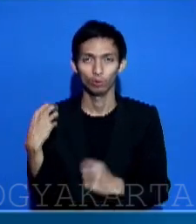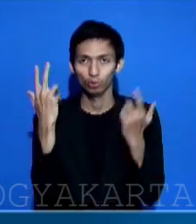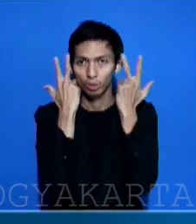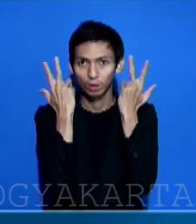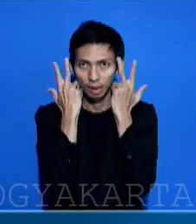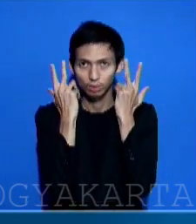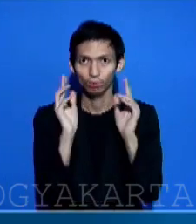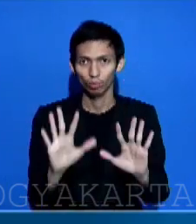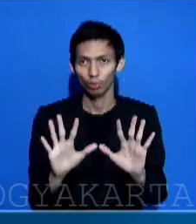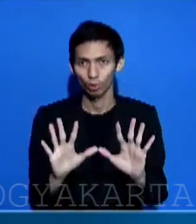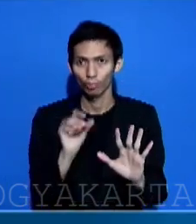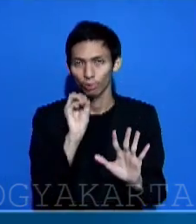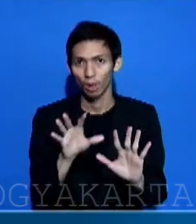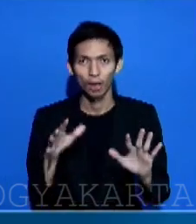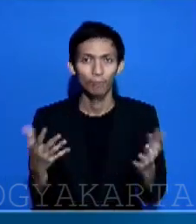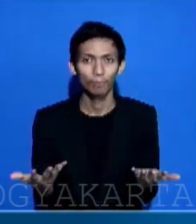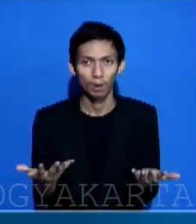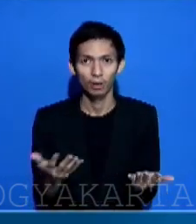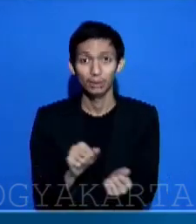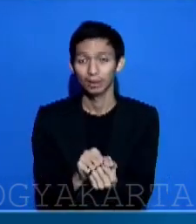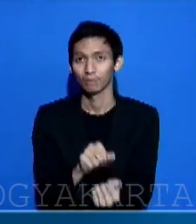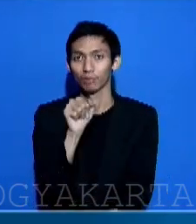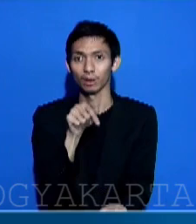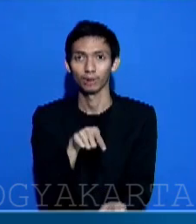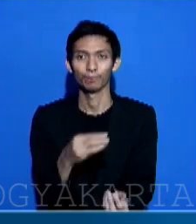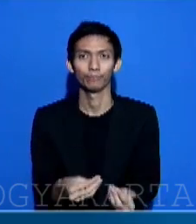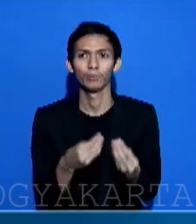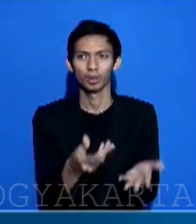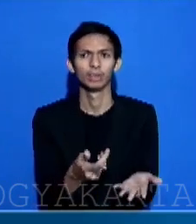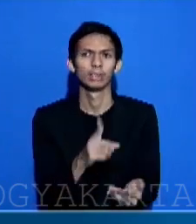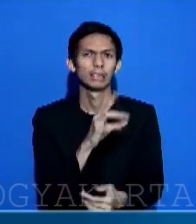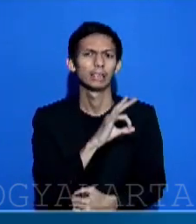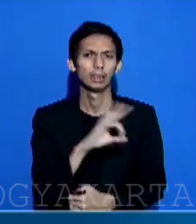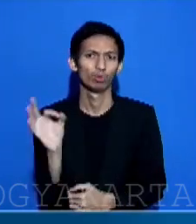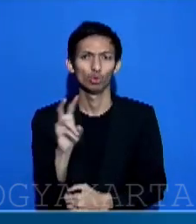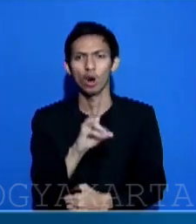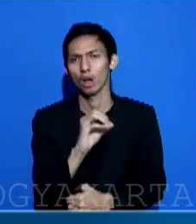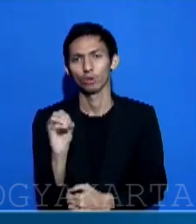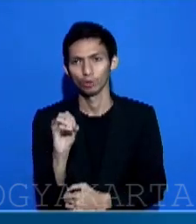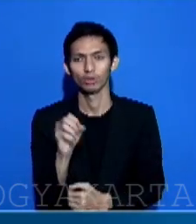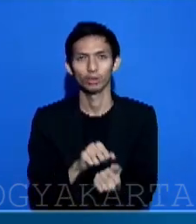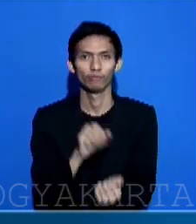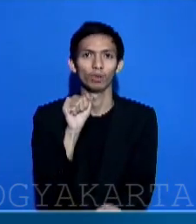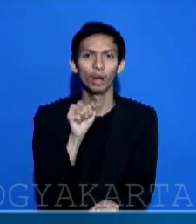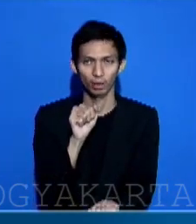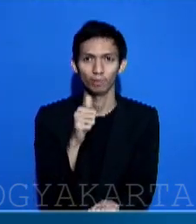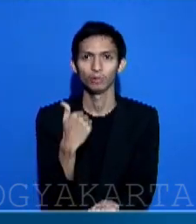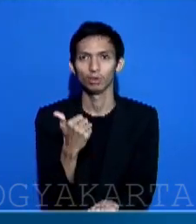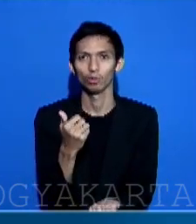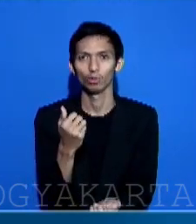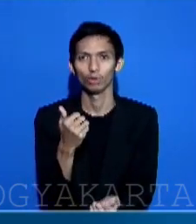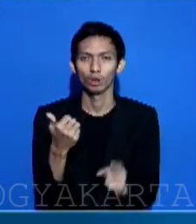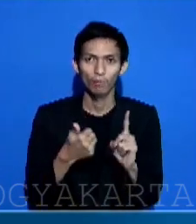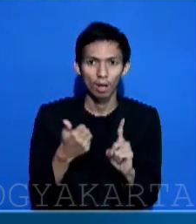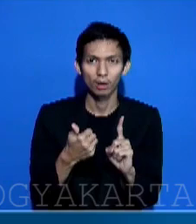menjadi sertifikat yang diterimanya kali ini meliputi hampir 1200 sertifikat tanah Kesultanan Yogyakarta 16 sertifikat